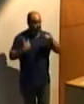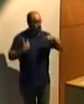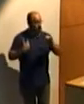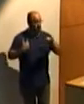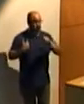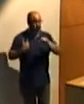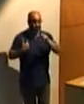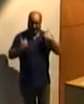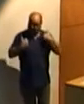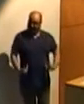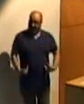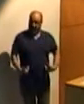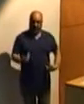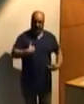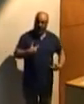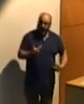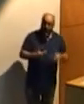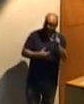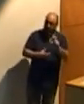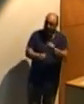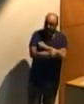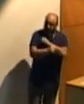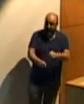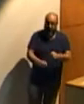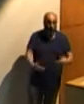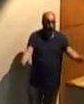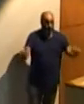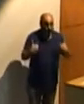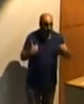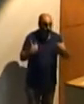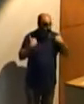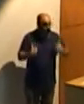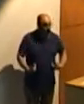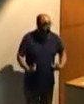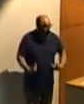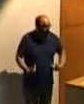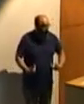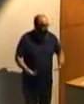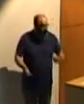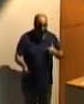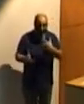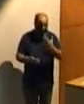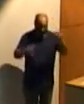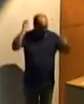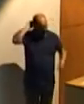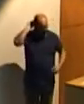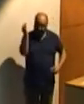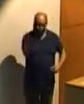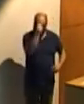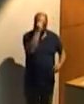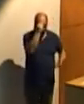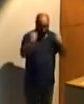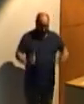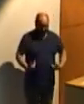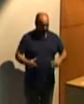vertigineux c'est absolument fabuleux de pouvoir dire je suis je prendre conscience de mon existence et quand